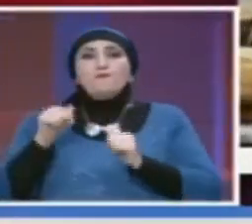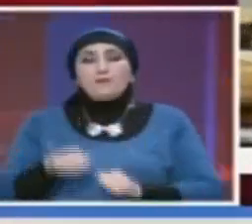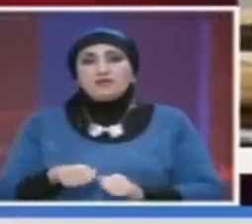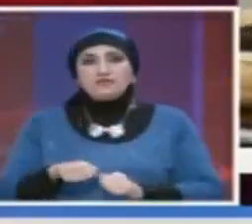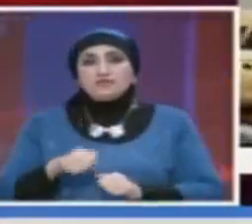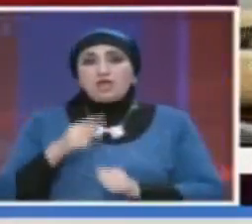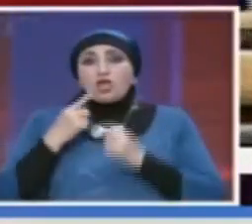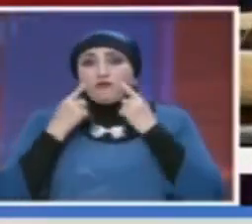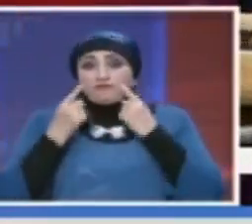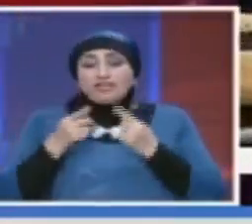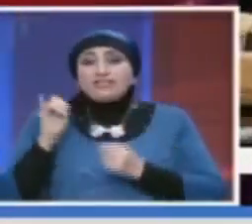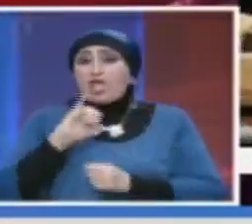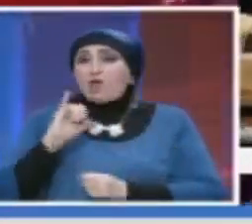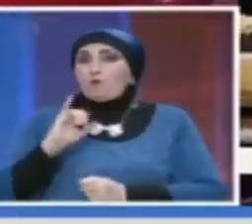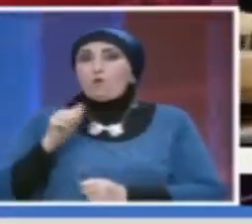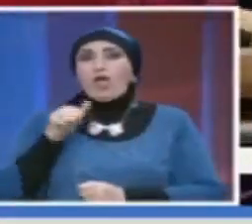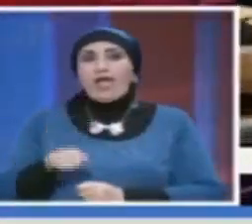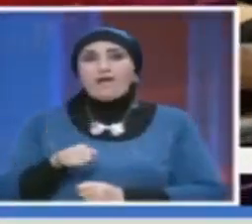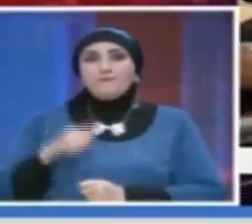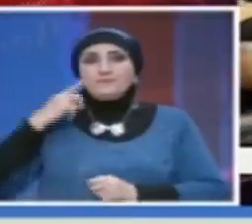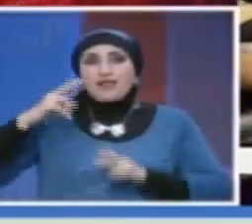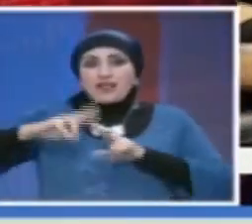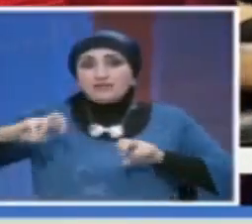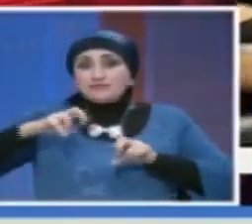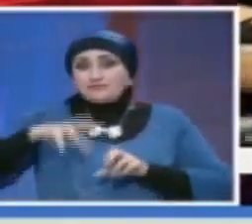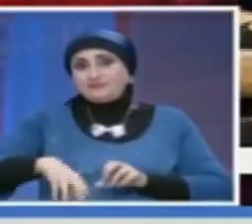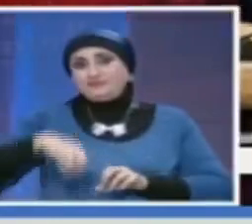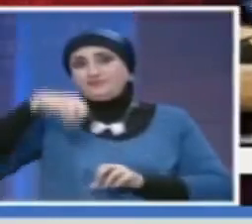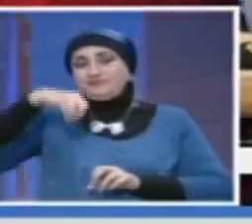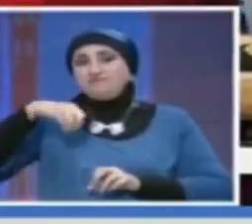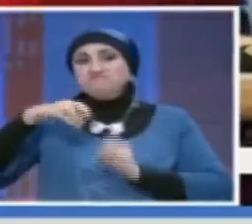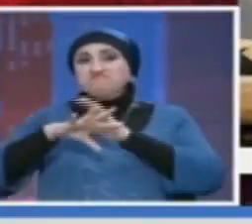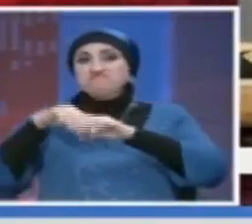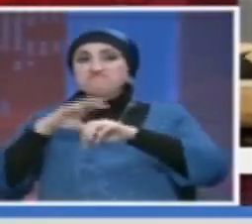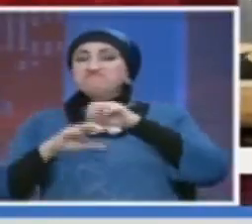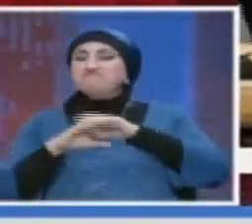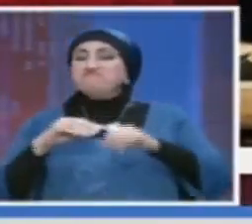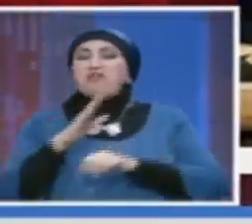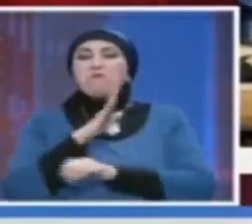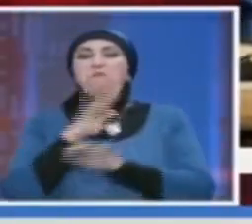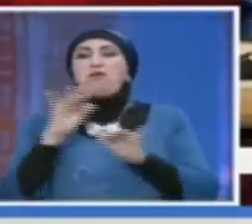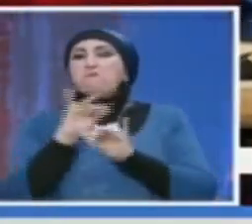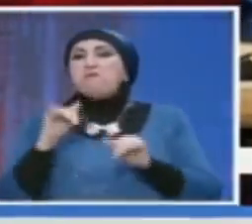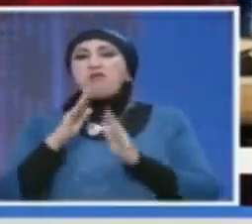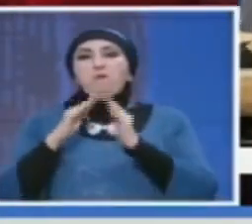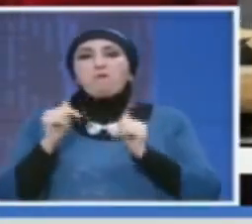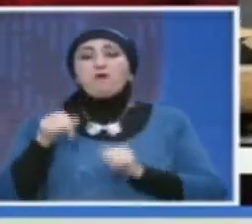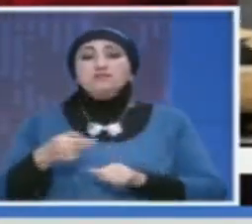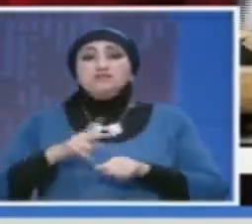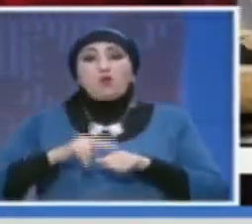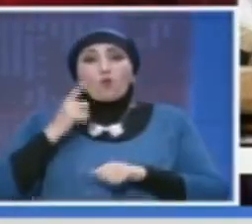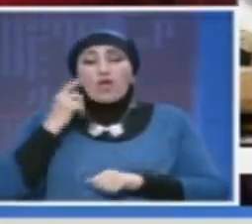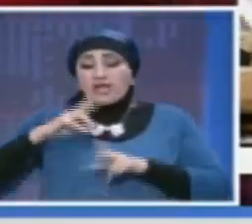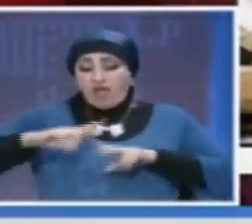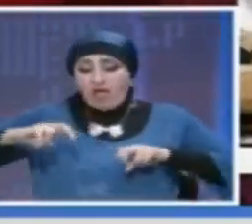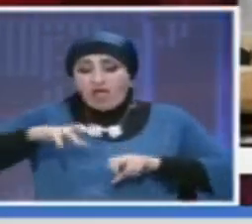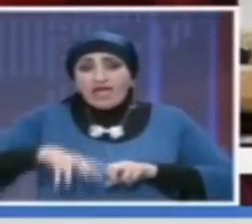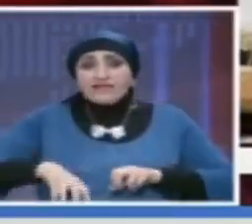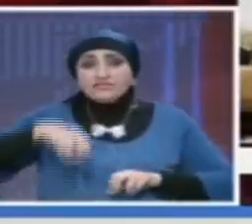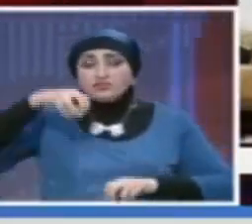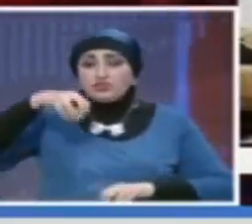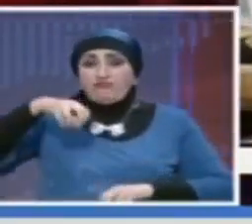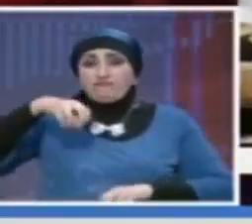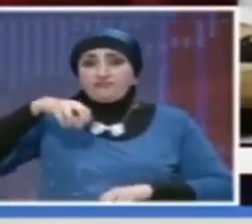العربية. فده عظمة الاكتشاف اللي هو تم بأيادي مصرية خالصة 100%. الاكتشاف عبارة